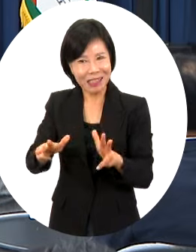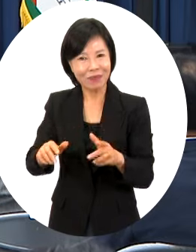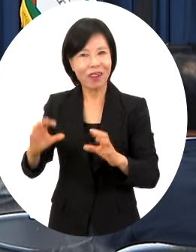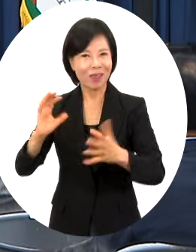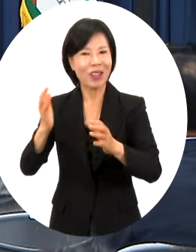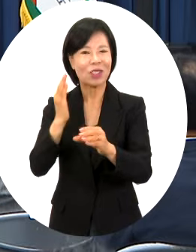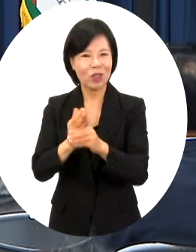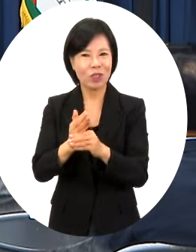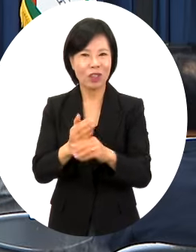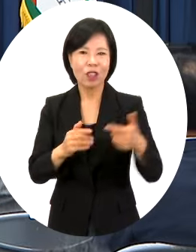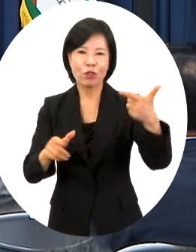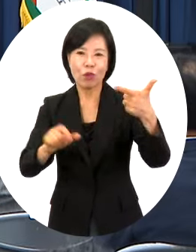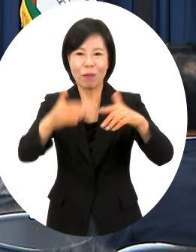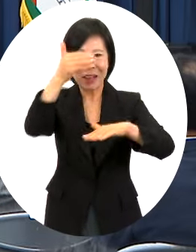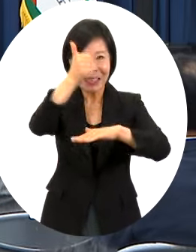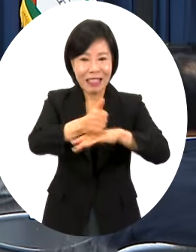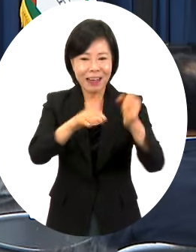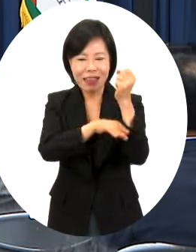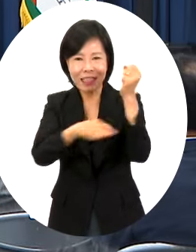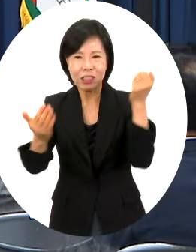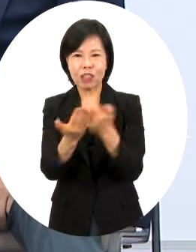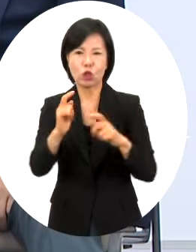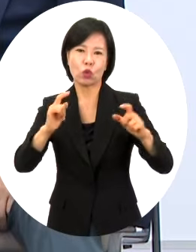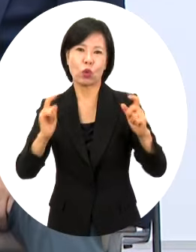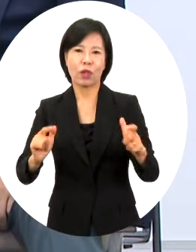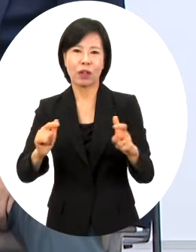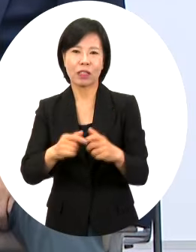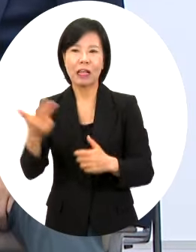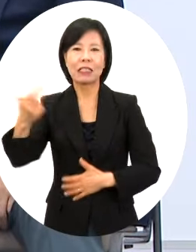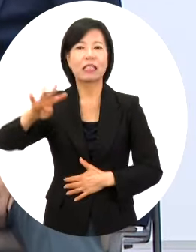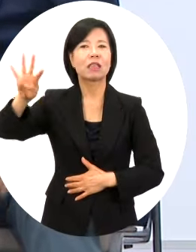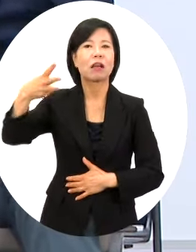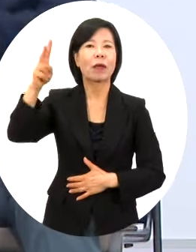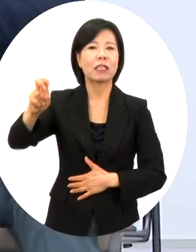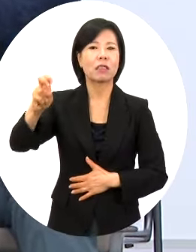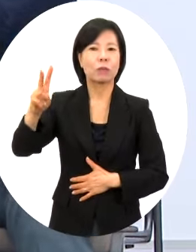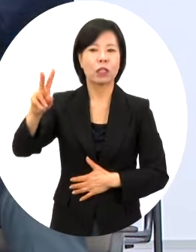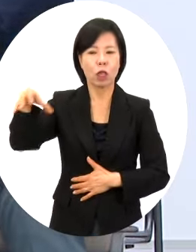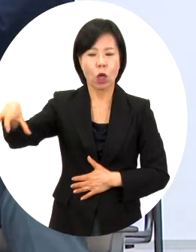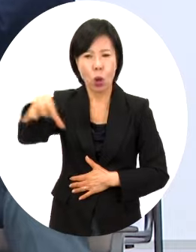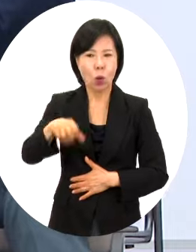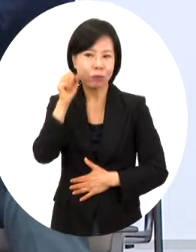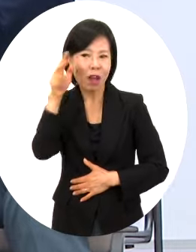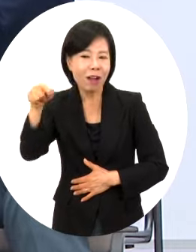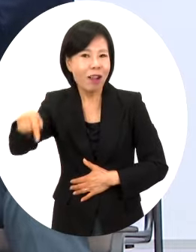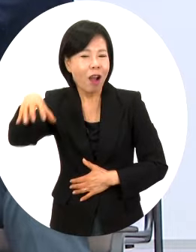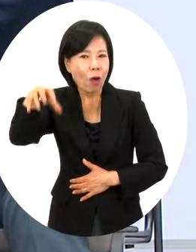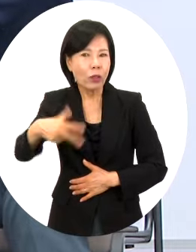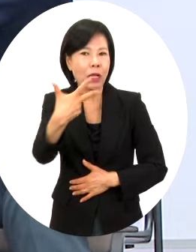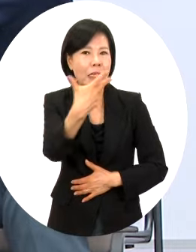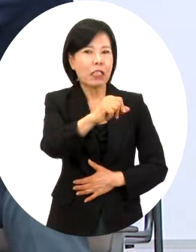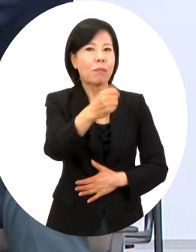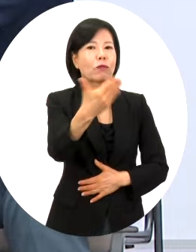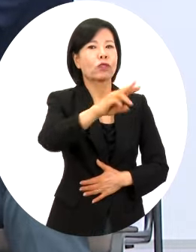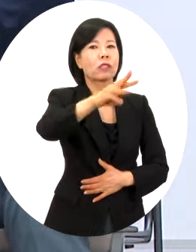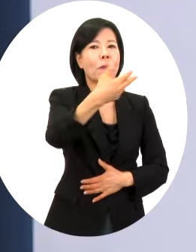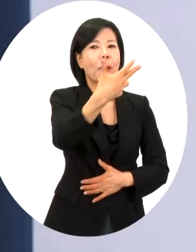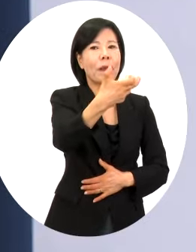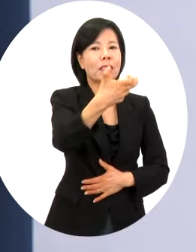번째로 마련됐습니다. 6월 말 기준 제주 지역에는 총 7,422곳의